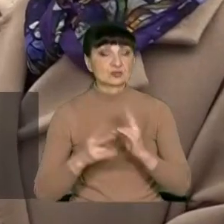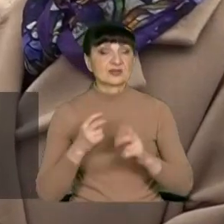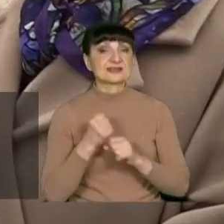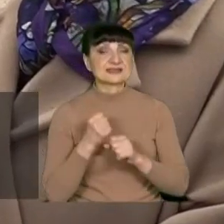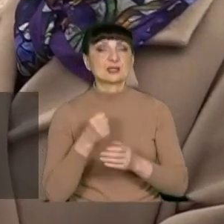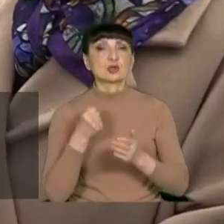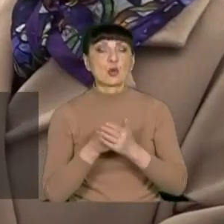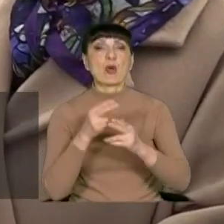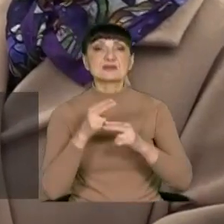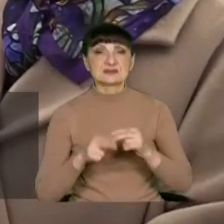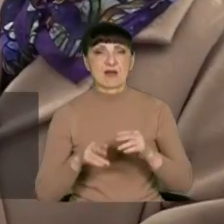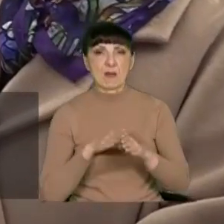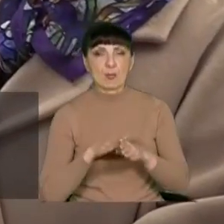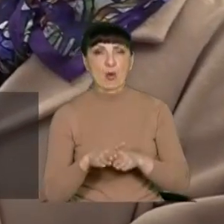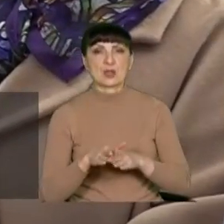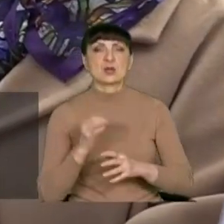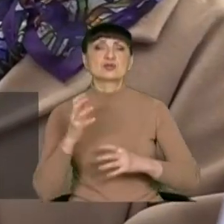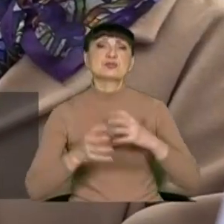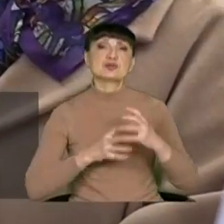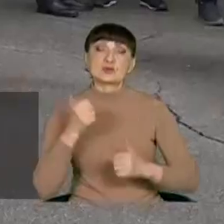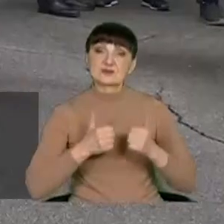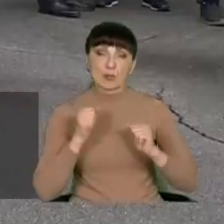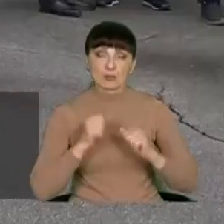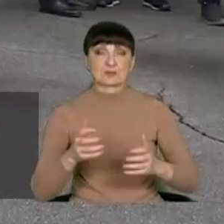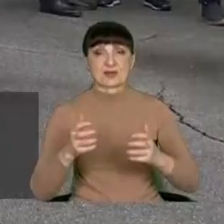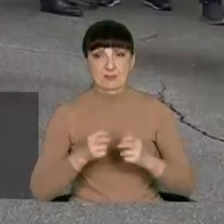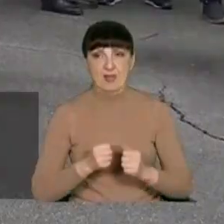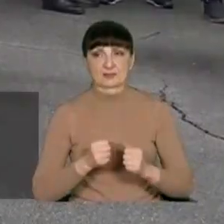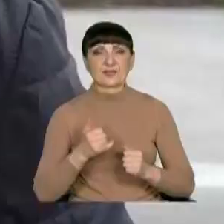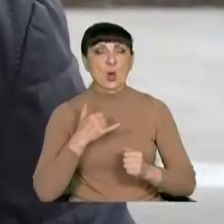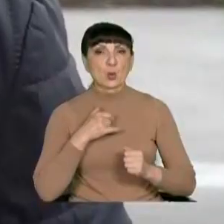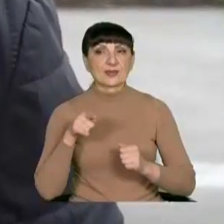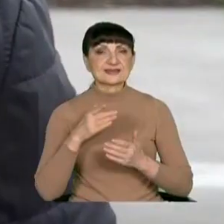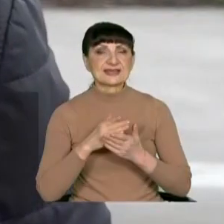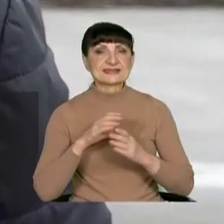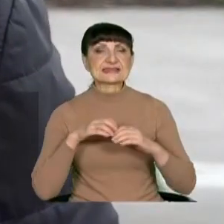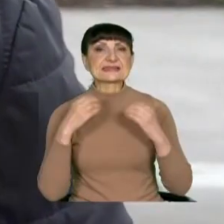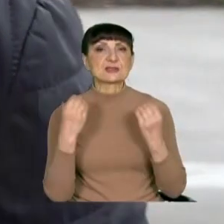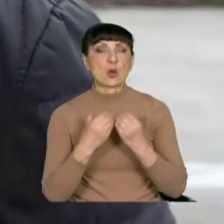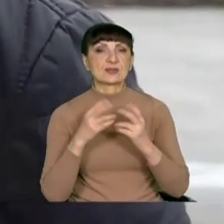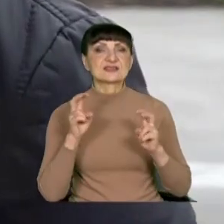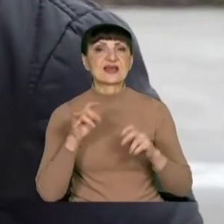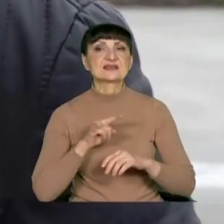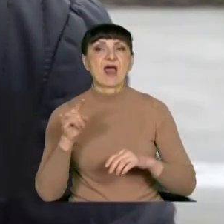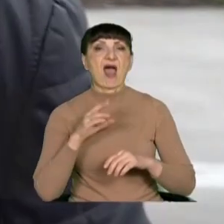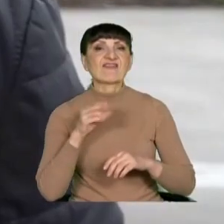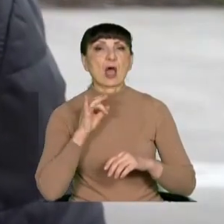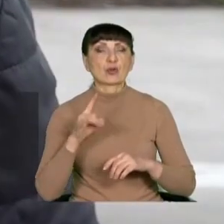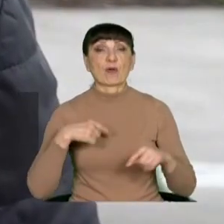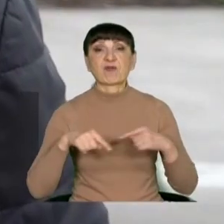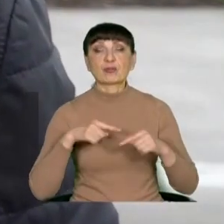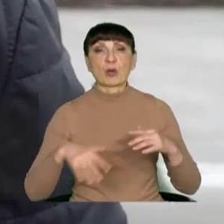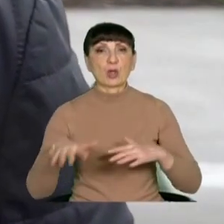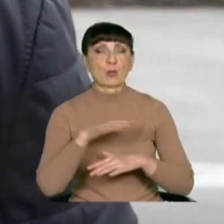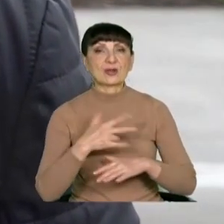конца, чтобы можно было принимать и международные соревнования, и так далее. У нас на балансе находится стадион «Авиатор». Это футбольное поле, 3